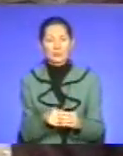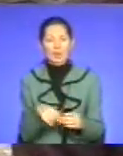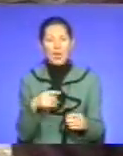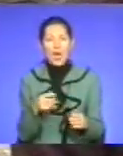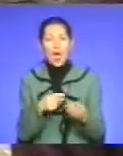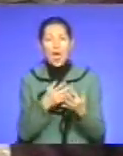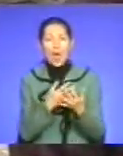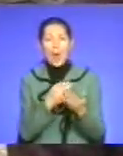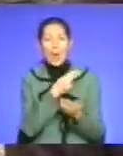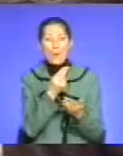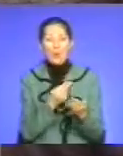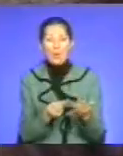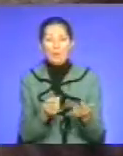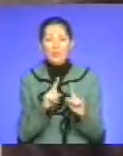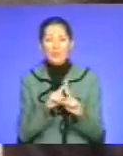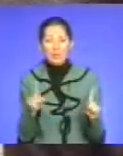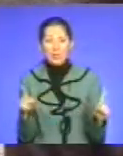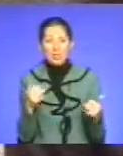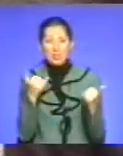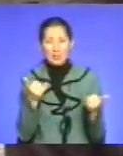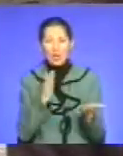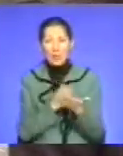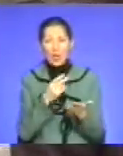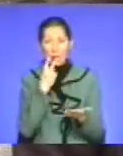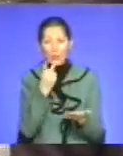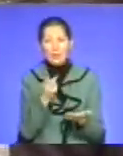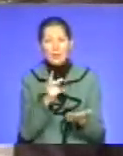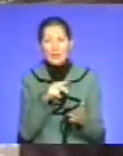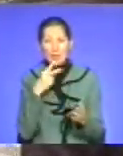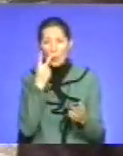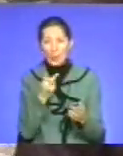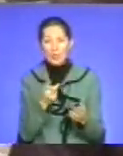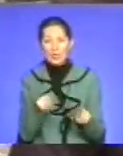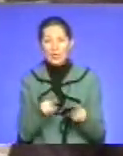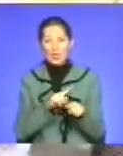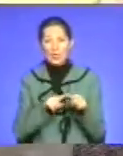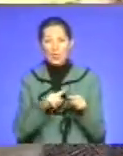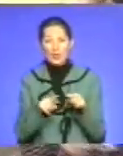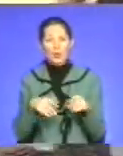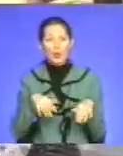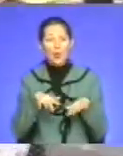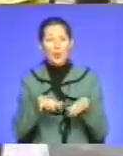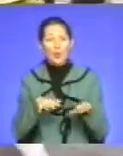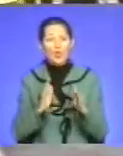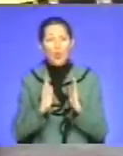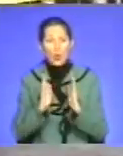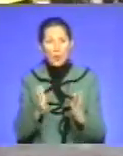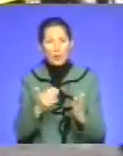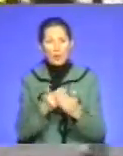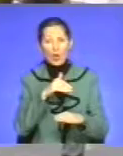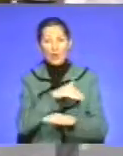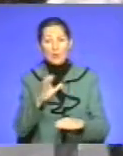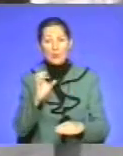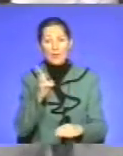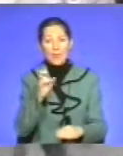орнамент, і він якийсь незвичний. Я зараз маю роздивитися, бо я не побачила, так швидко рухається колона. Від вулиці Степана Бандери до